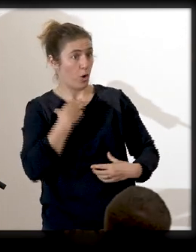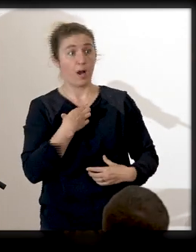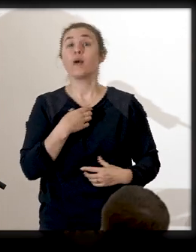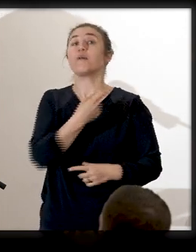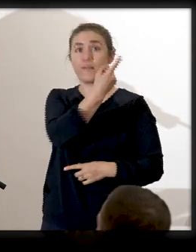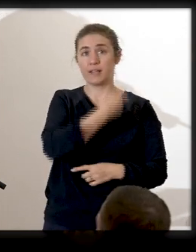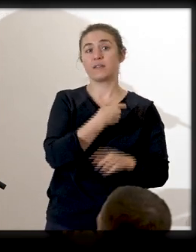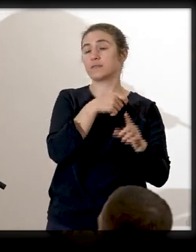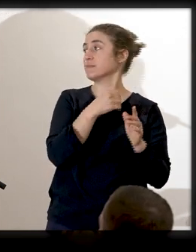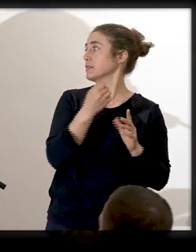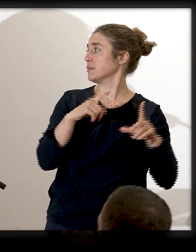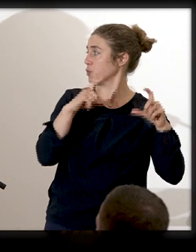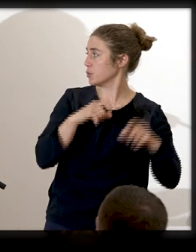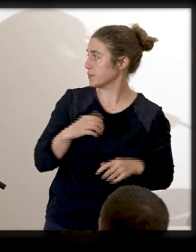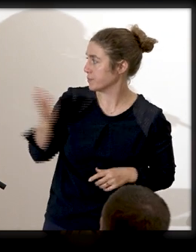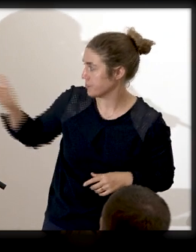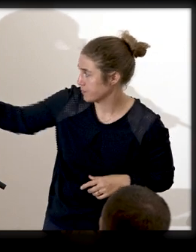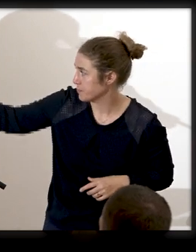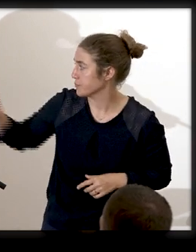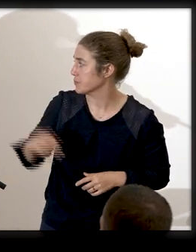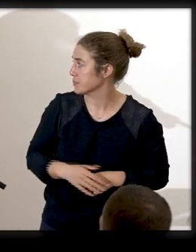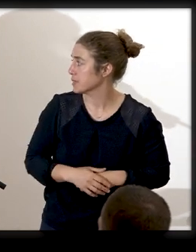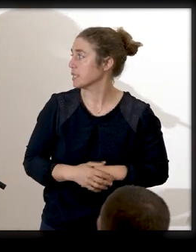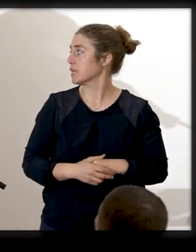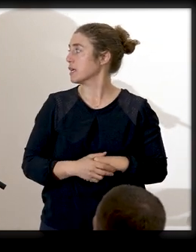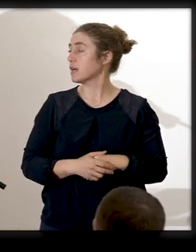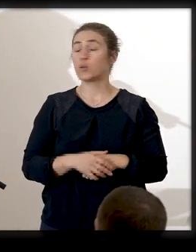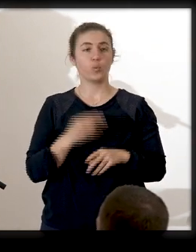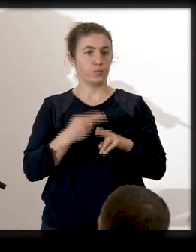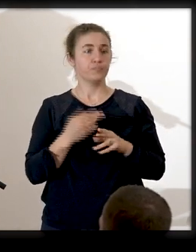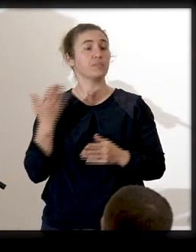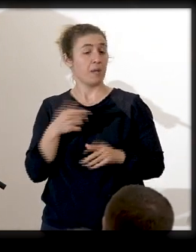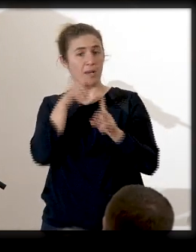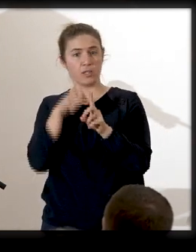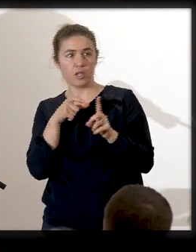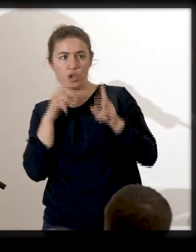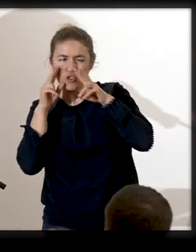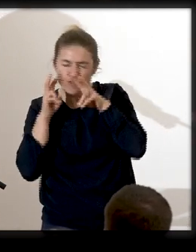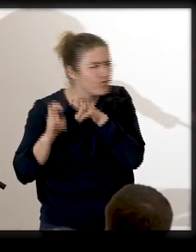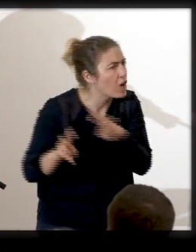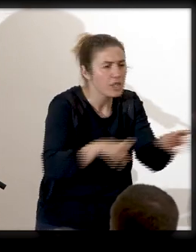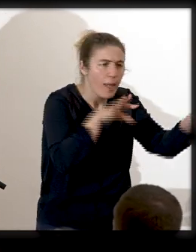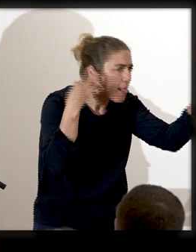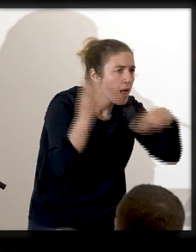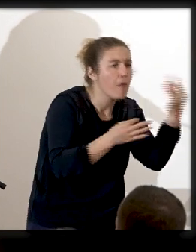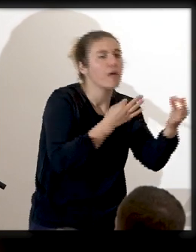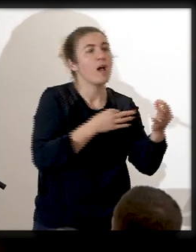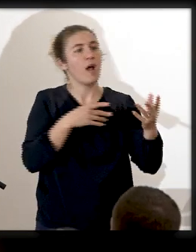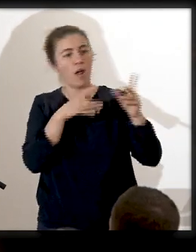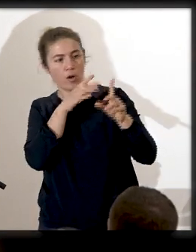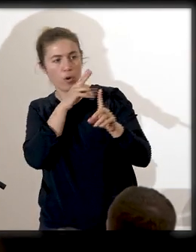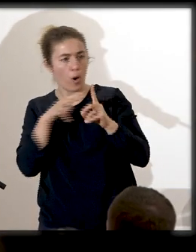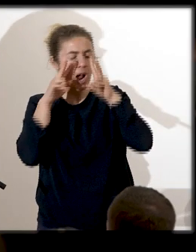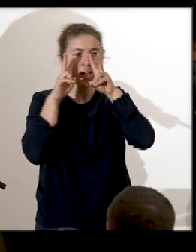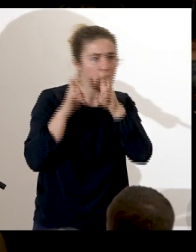Le Désiré Charnay, dit Désiré Charnay, qui est un explorateur, archéologue, anthropologue et